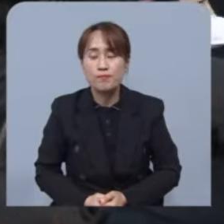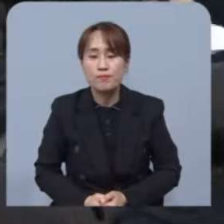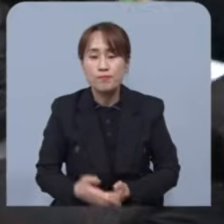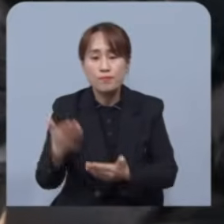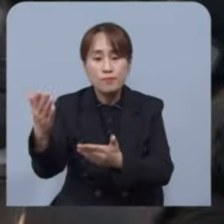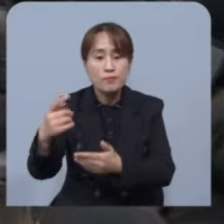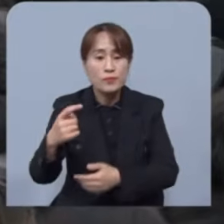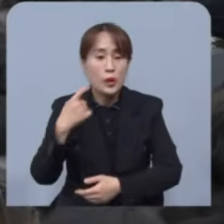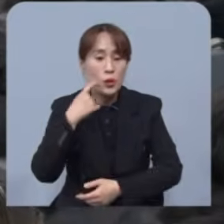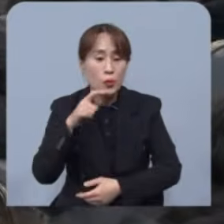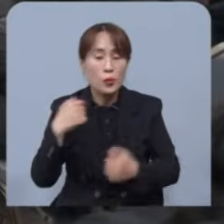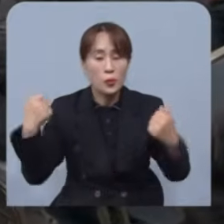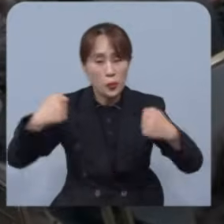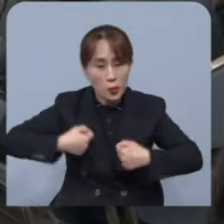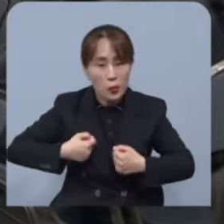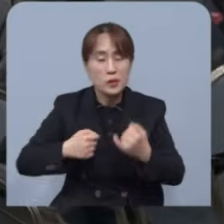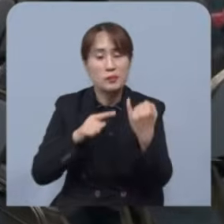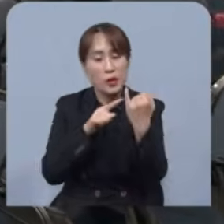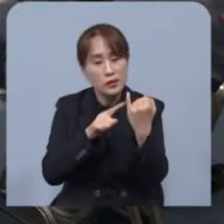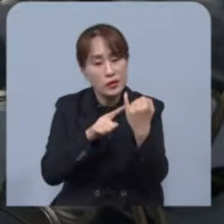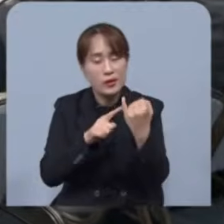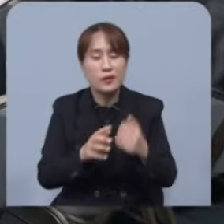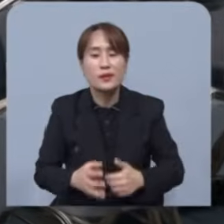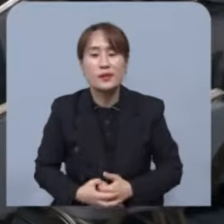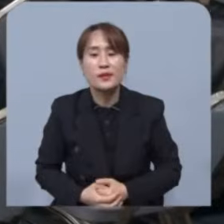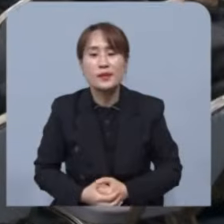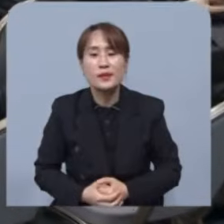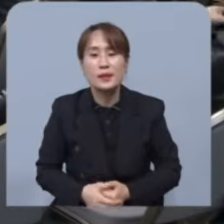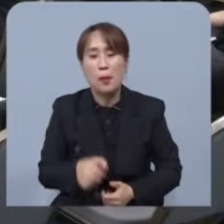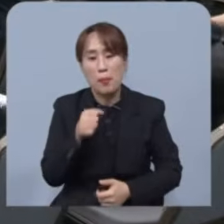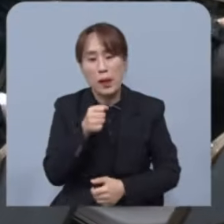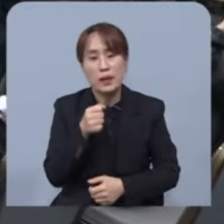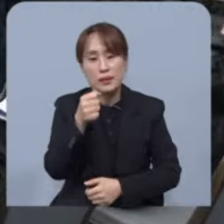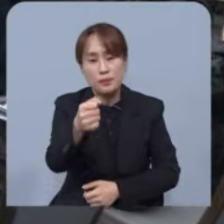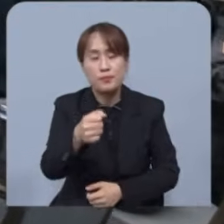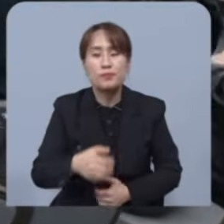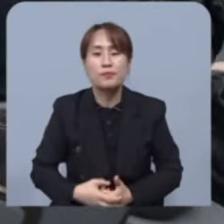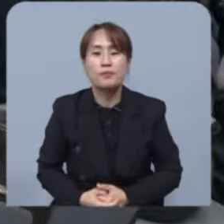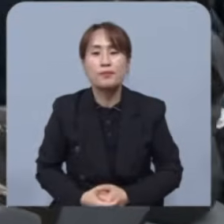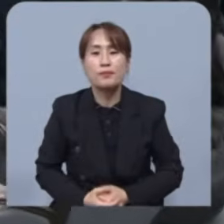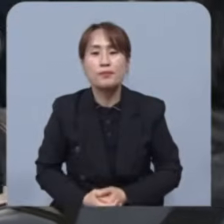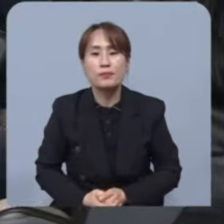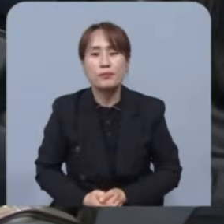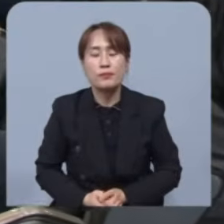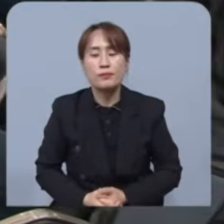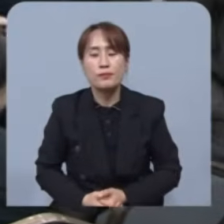저기 노란색 옷 입으신 여성분께 마이크 전해드리겠습니다.